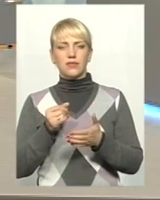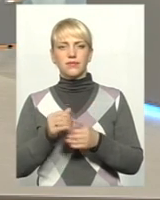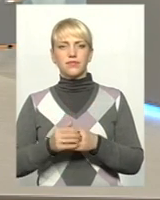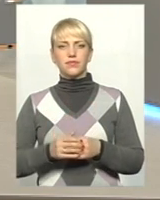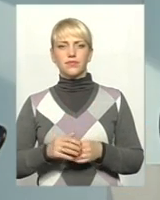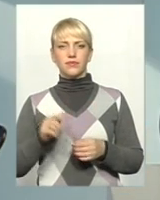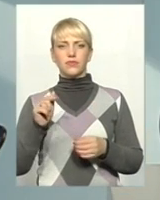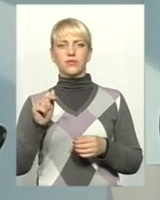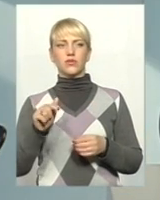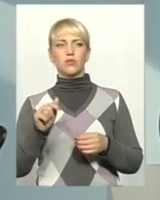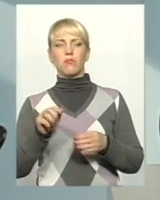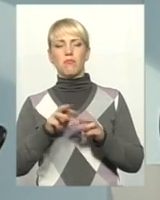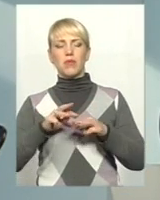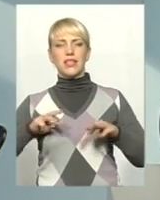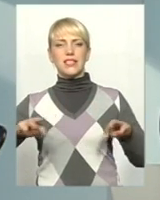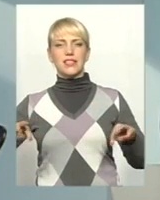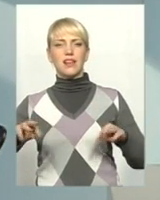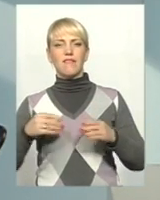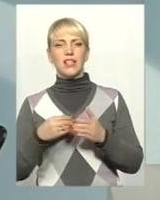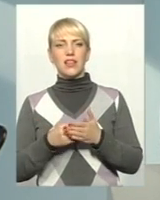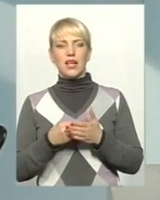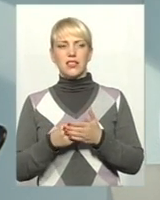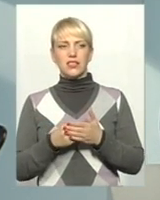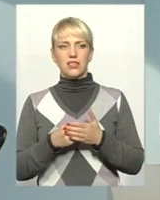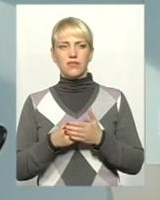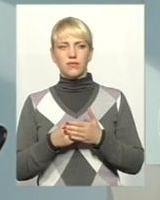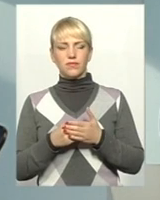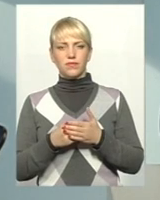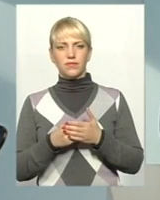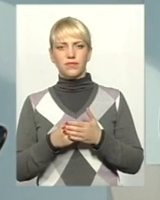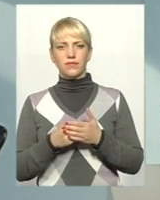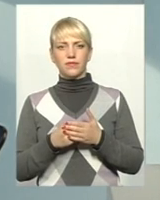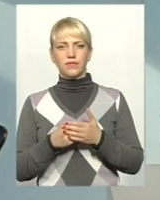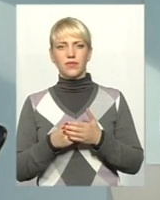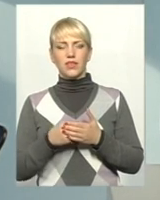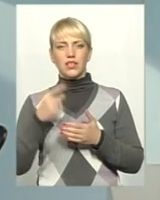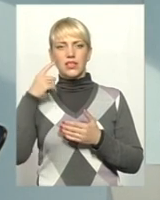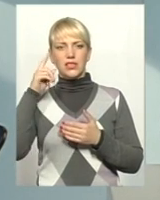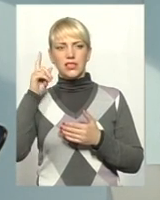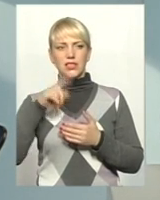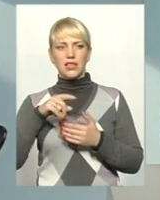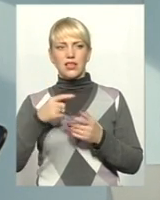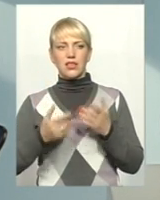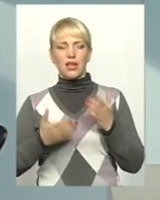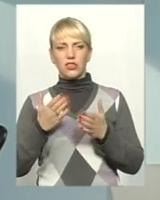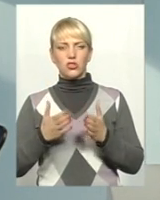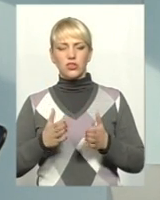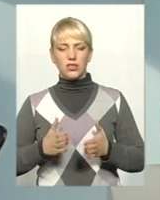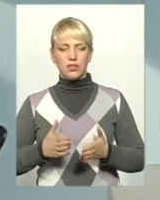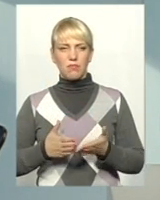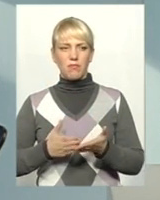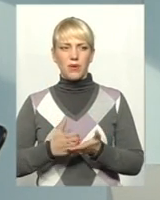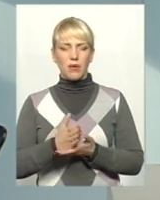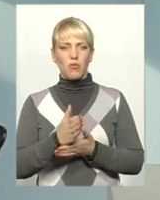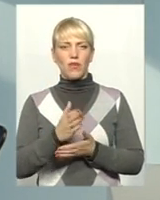той самий міністр фінансів, я впевнений, що він знає, якщо їх спрямувати на дороги, які сьогодні потребують, то будуть не закриті якісь інші